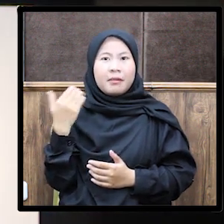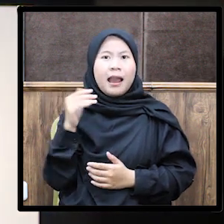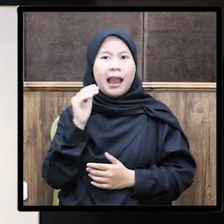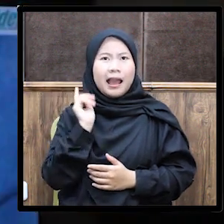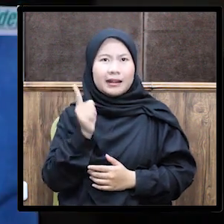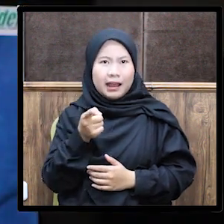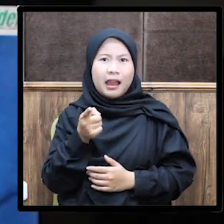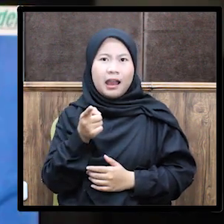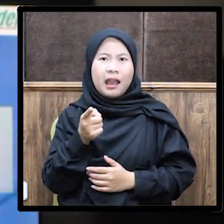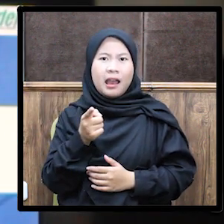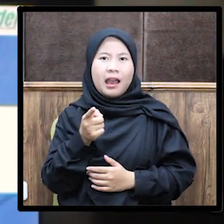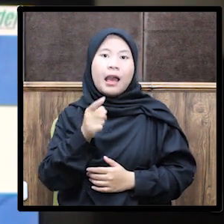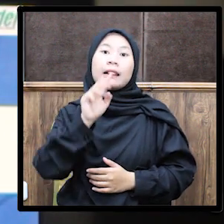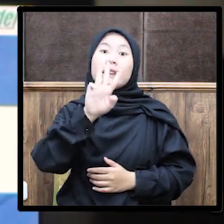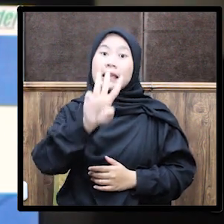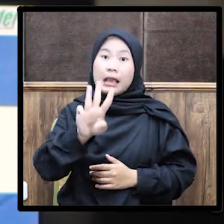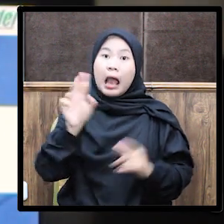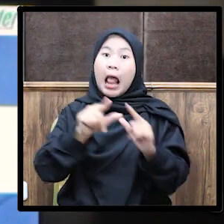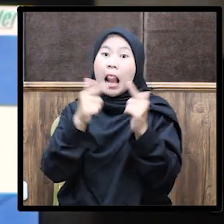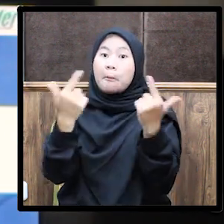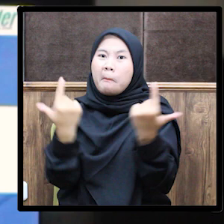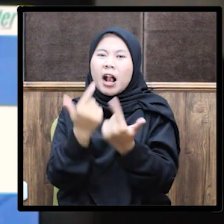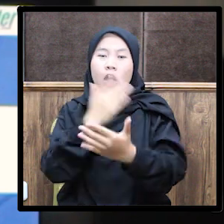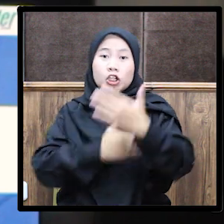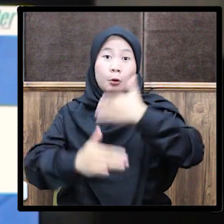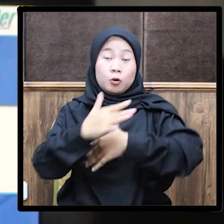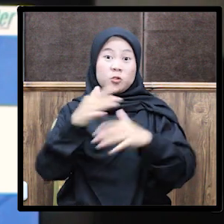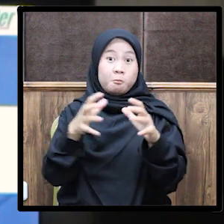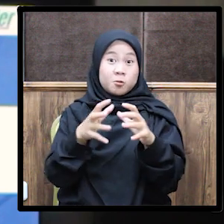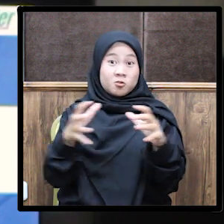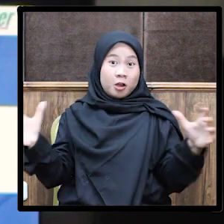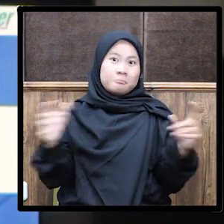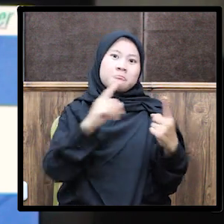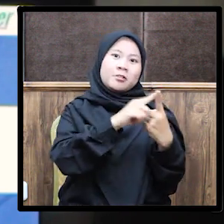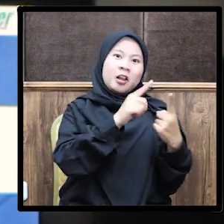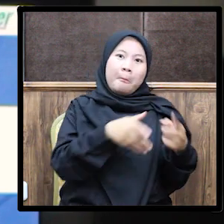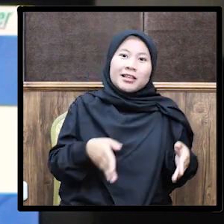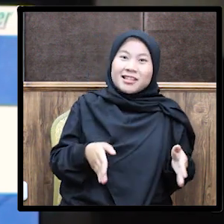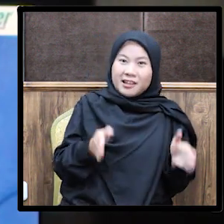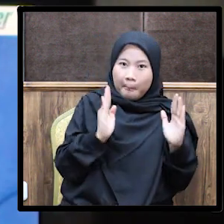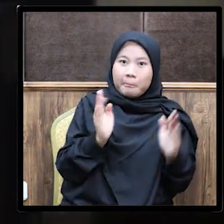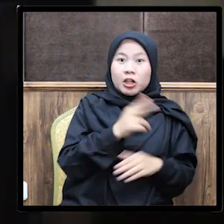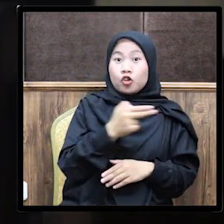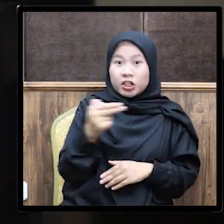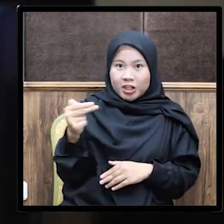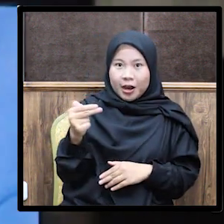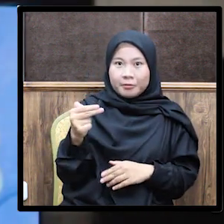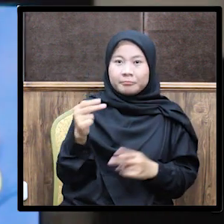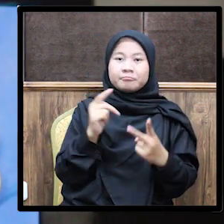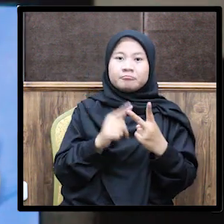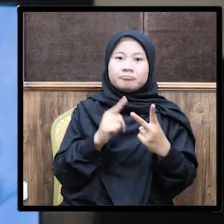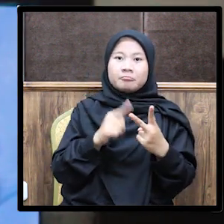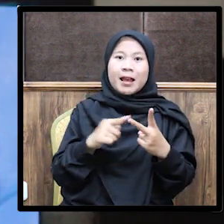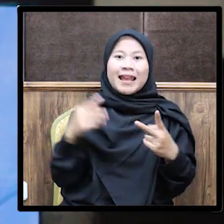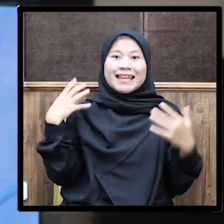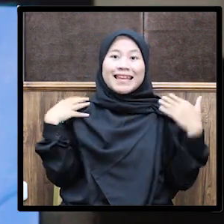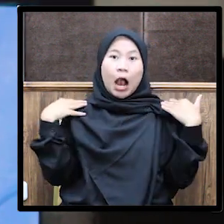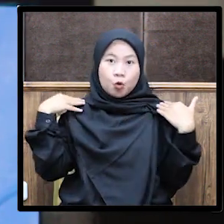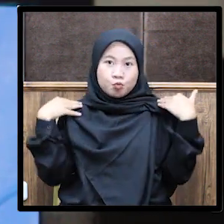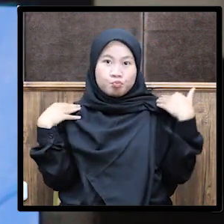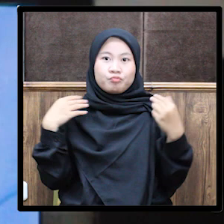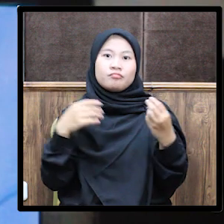tiga lembaga disabilitas, tiga lembaga besar, ada Sikap Indonesia, kemudian Pusat Rehabilitasi Yakum, dan